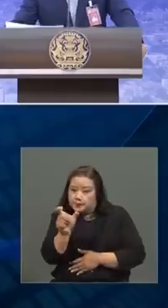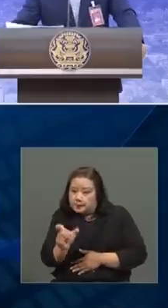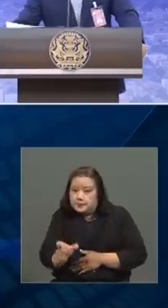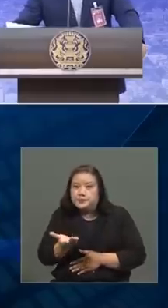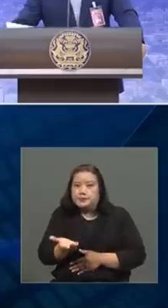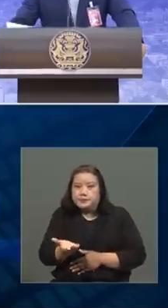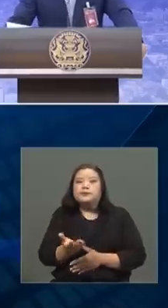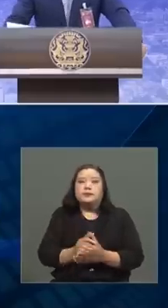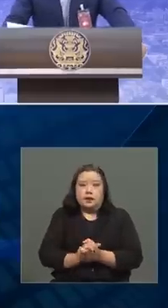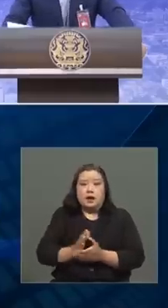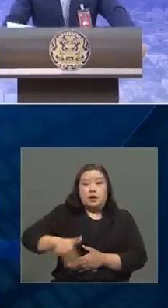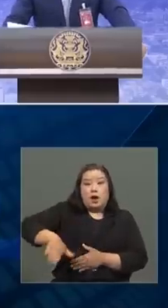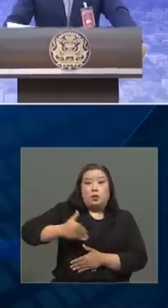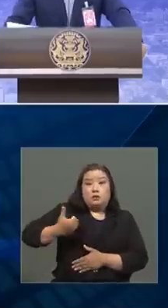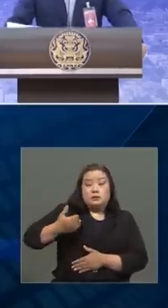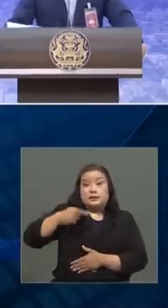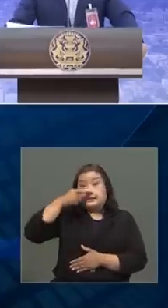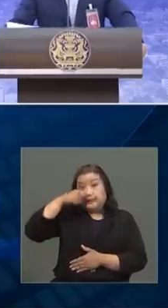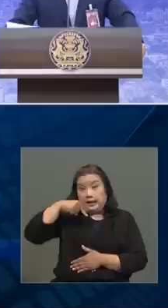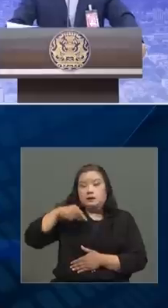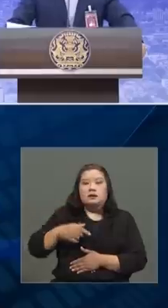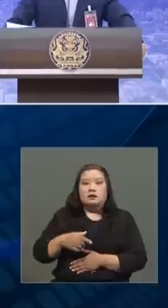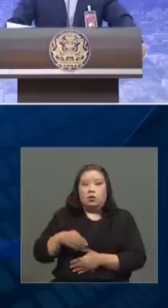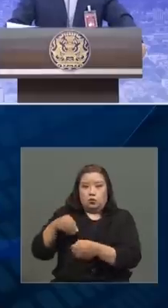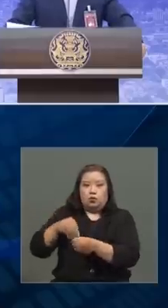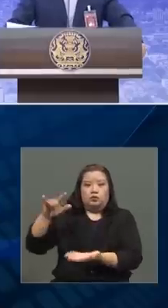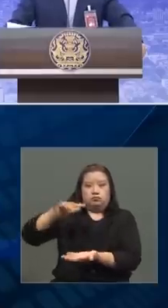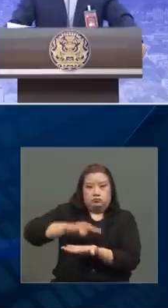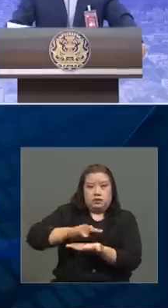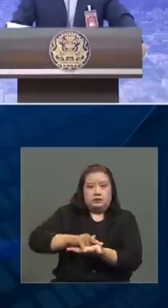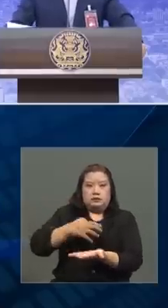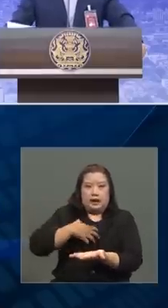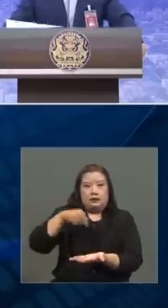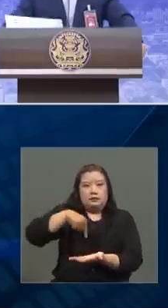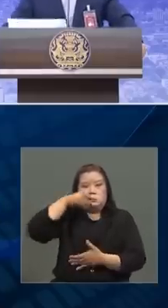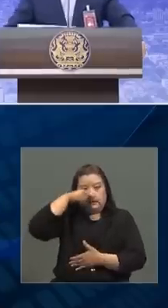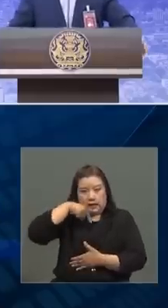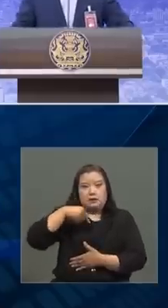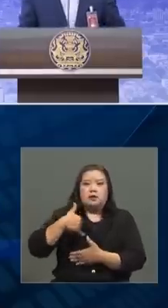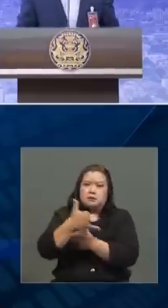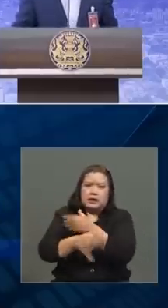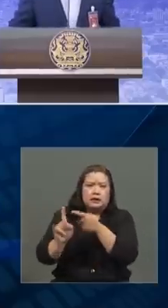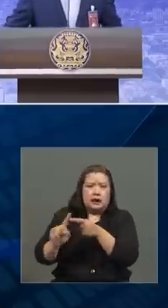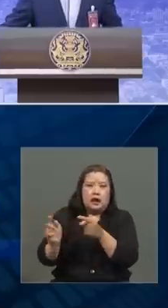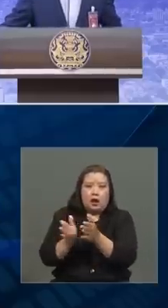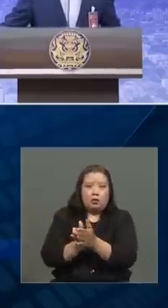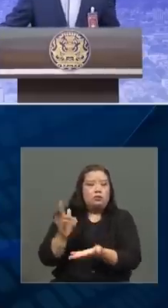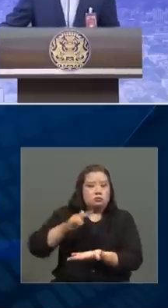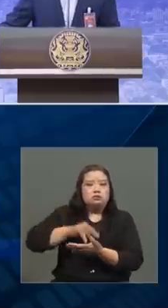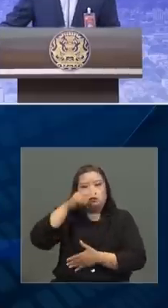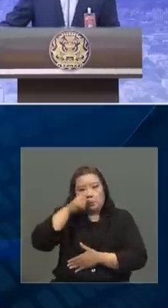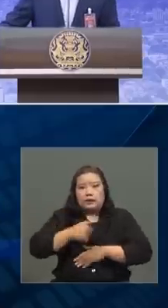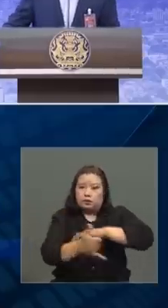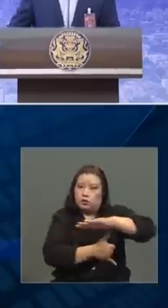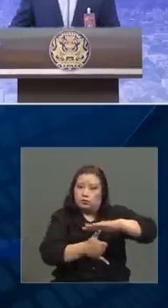โดยส่วนใหญ่ก็เป็นทั้งคนไทยที่เดินทางกลับมาอย่างประเทศของเราด้วยนะครับก็มีสัญชาติอื่นอยู่ด้วยนะครับไปดู